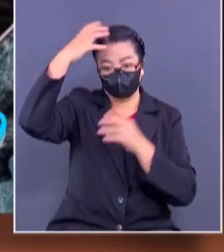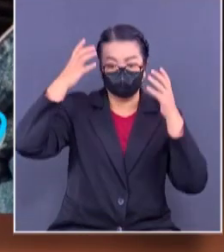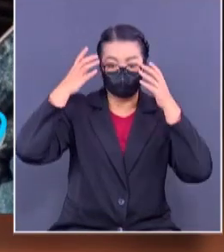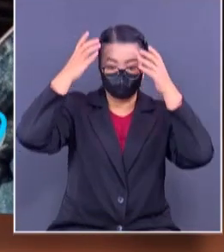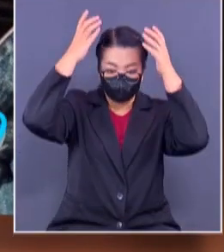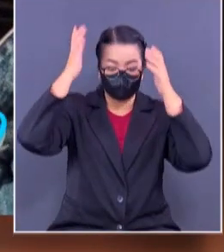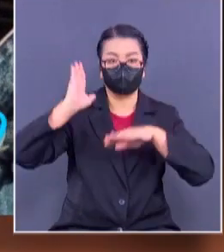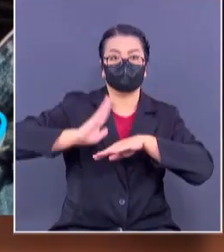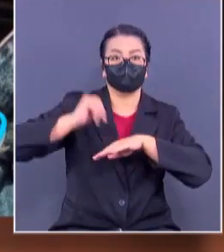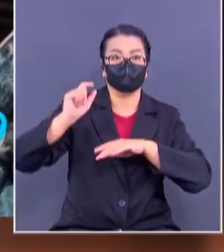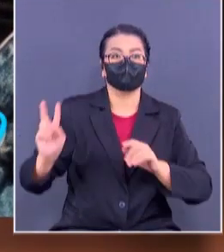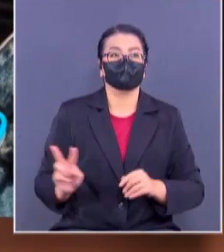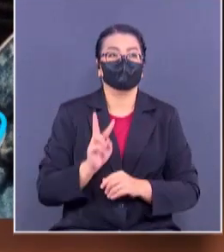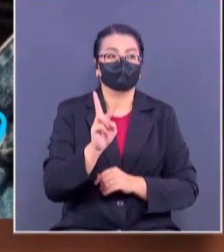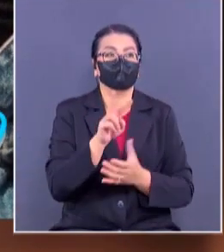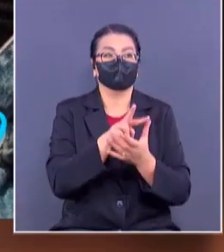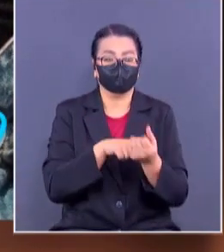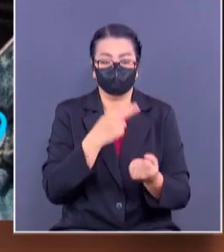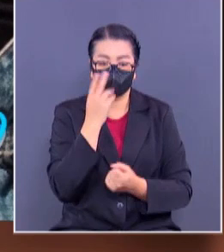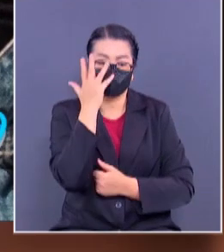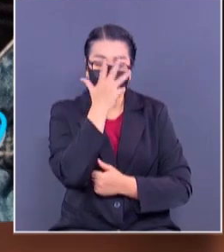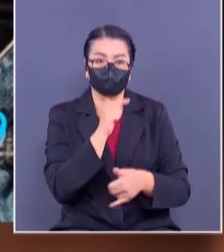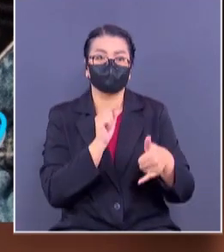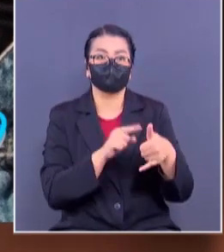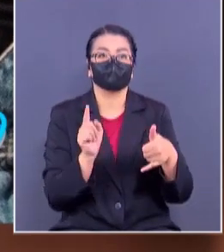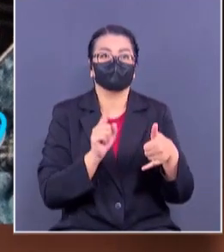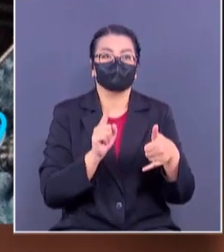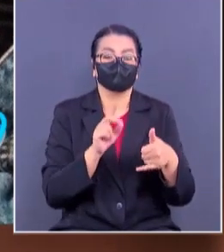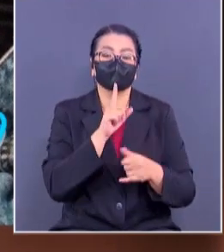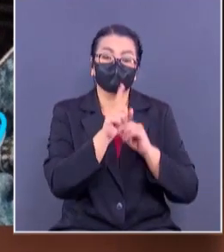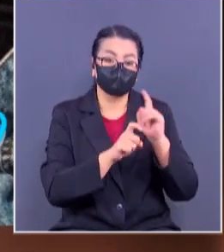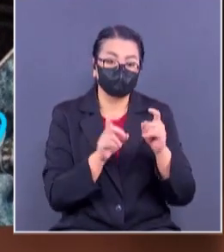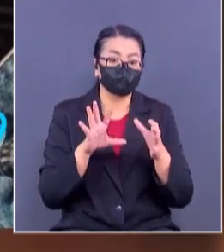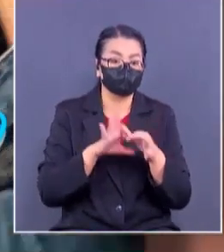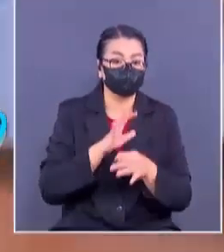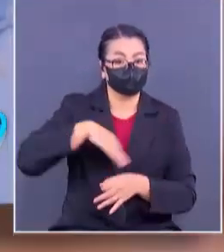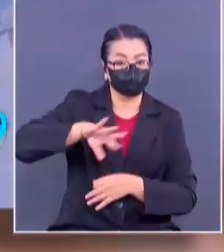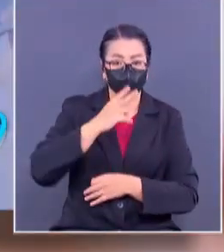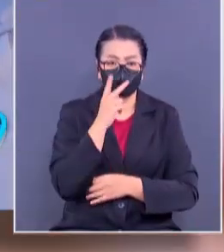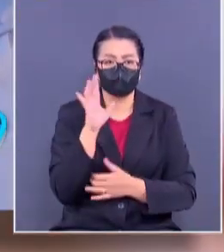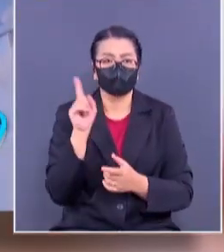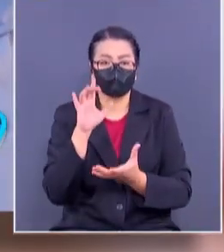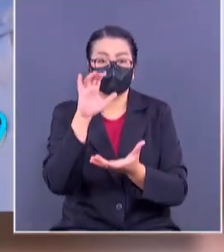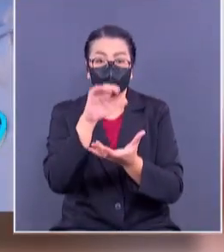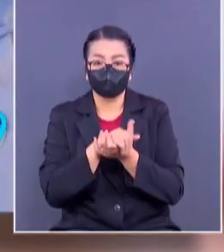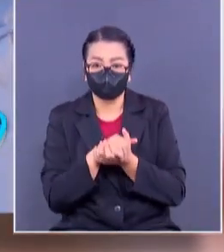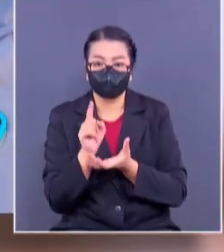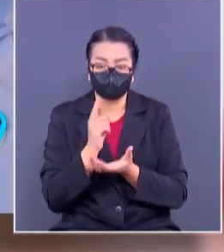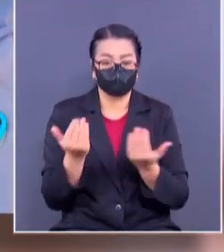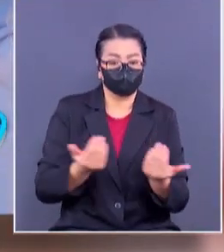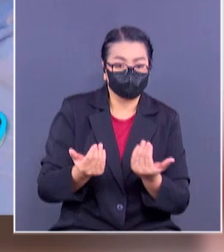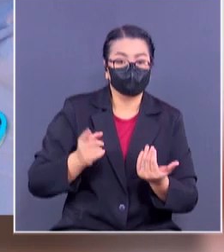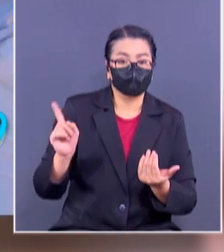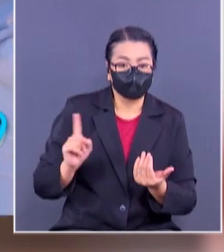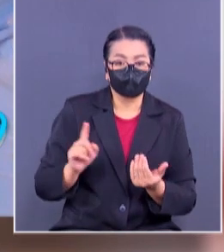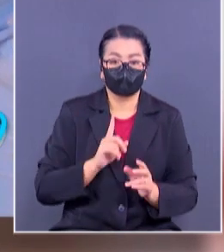ร์บันเทิงก็เลยขอจ่อไมค์ถามถึงเคล็ดลับความสวยสักหน่อยพร้อมถามไปถึงเรื่องที่หลายคนก็ลุ้นนะว่าเมื่อไหร่จะแต่งงานหรือว่ามีทายาทตัวน้อย